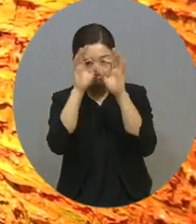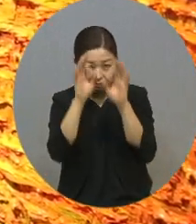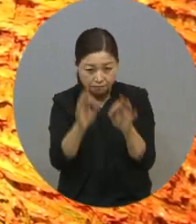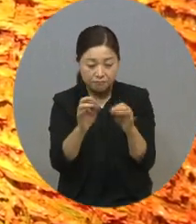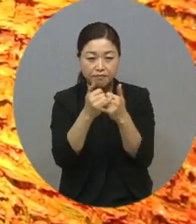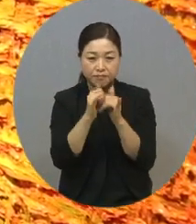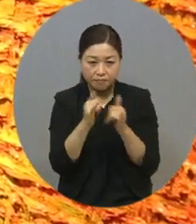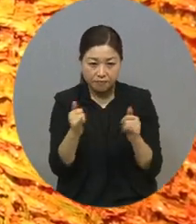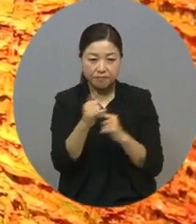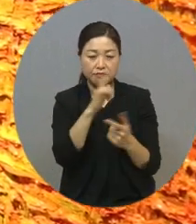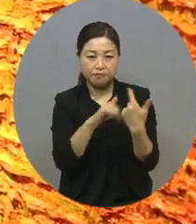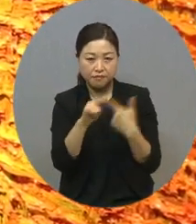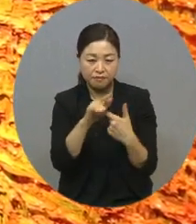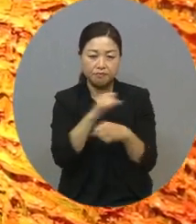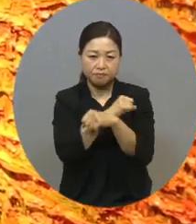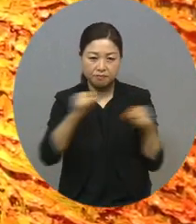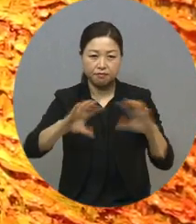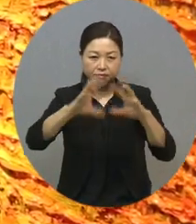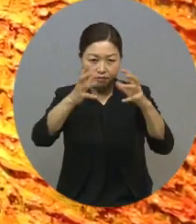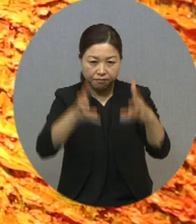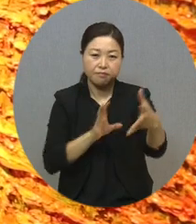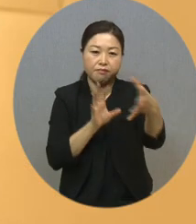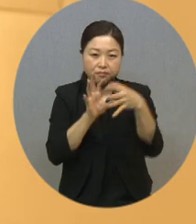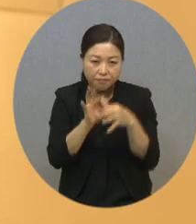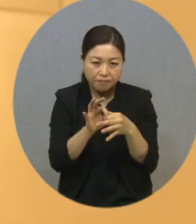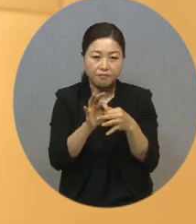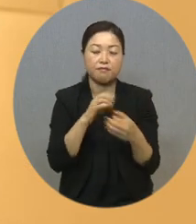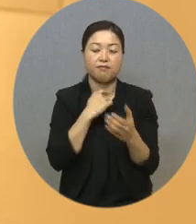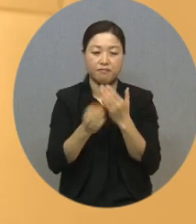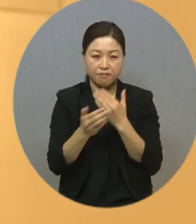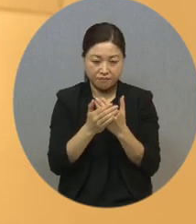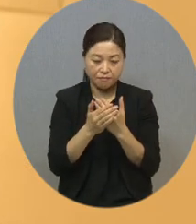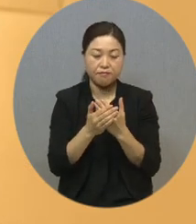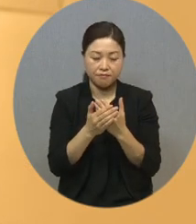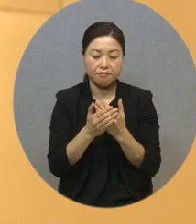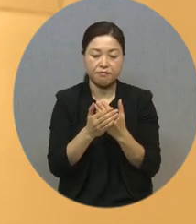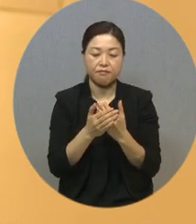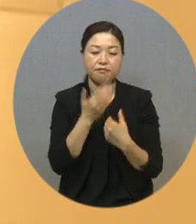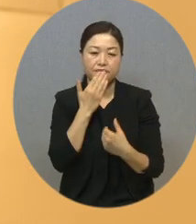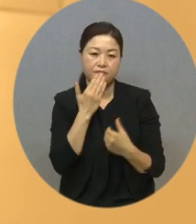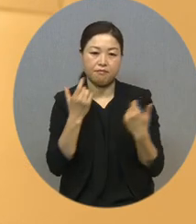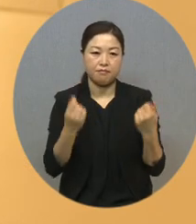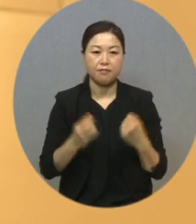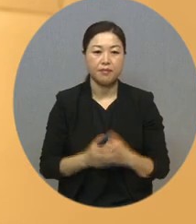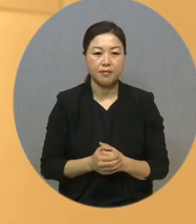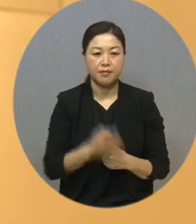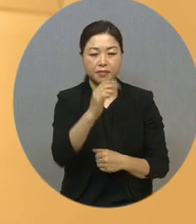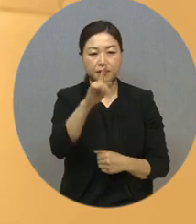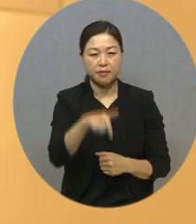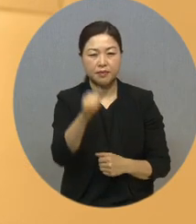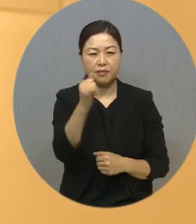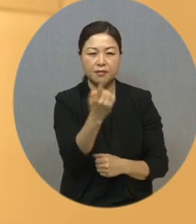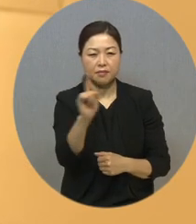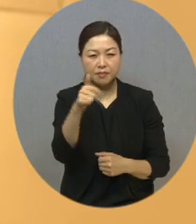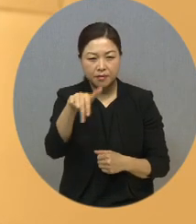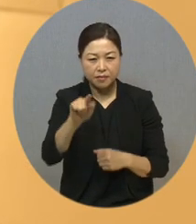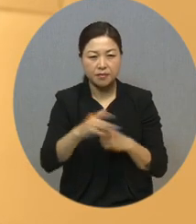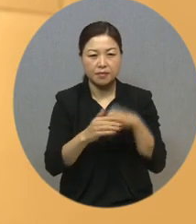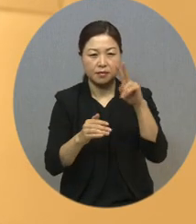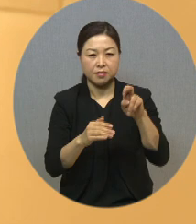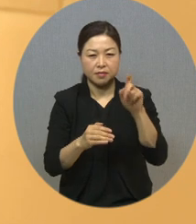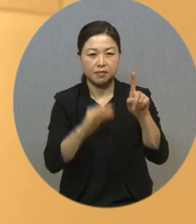세상으로 넘어가는 경험을 선사합니다. 박화자 작가는 21세기에 들어 시시각각으로